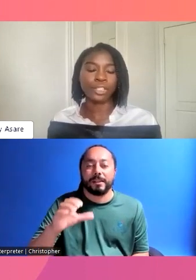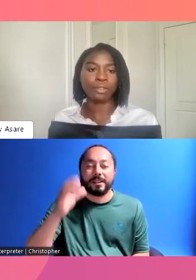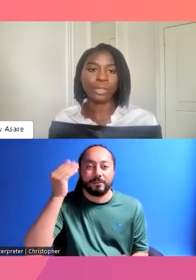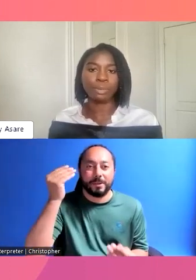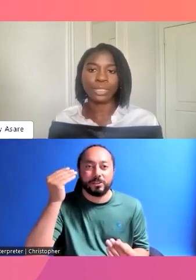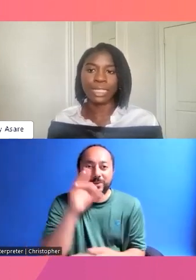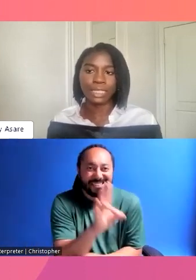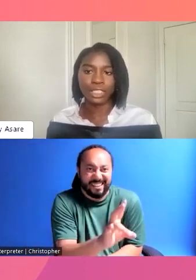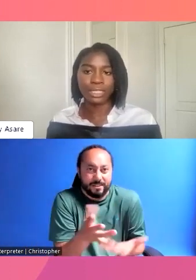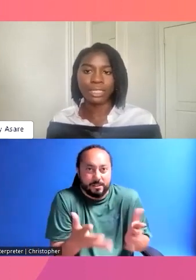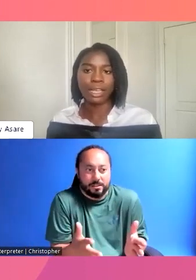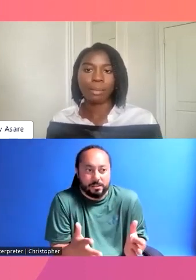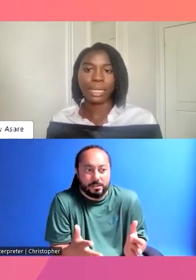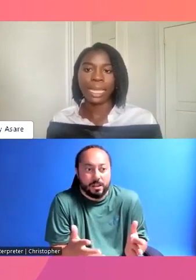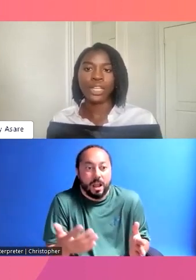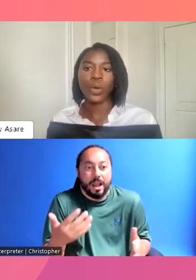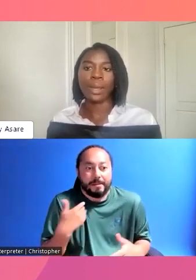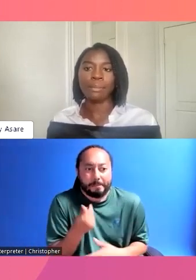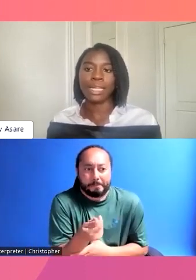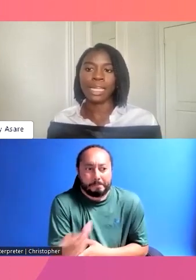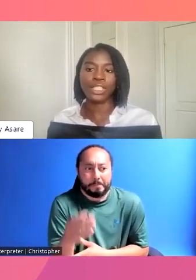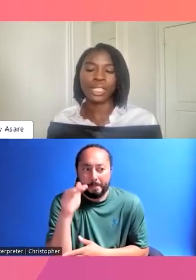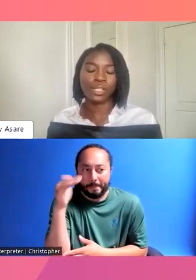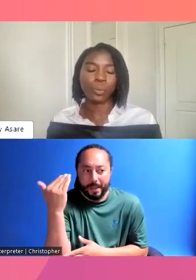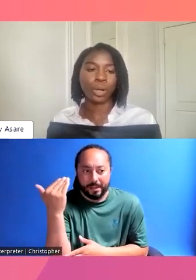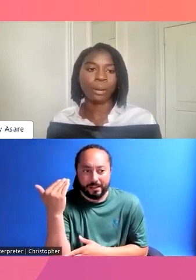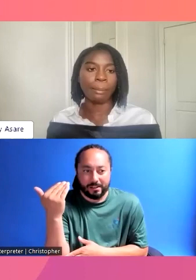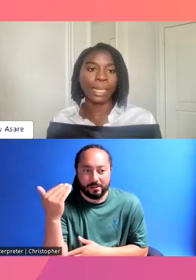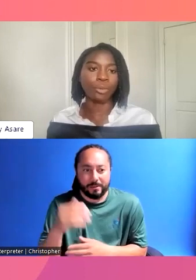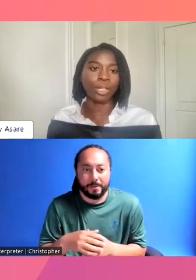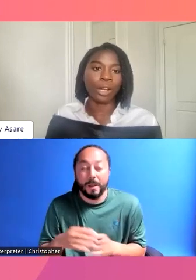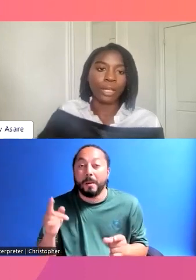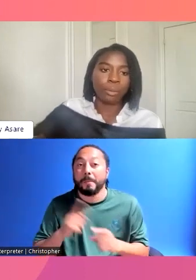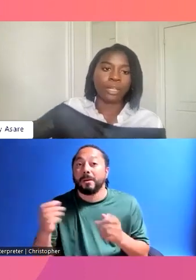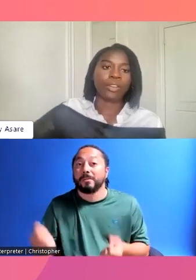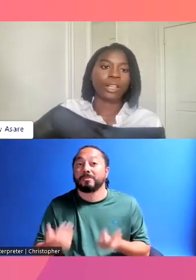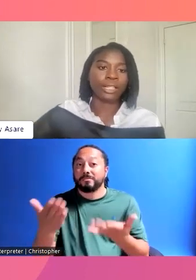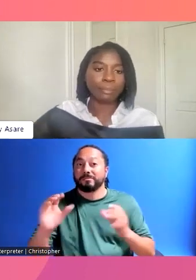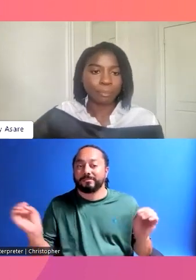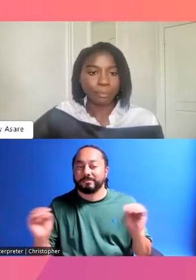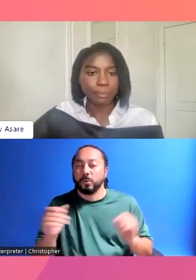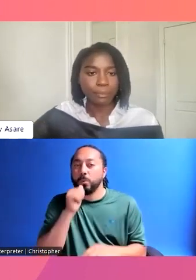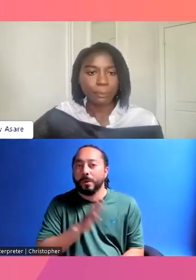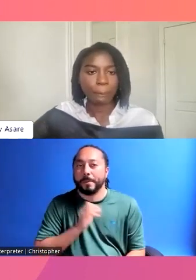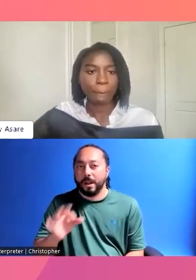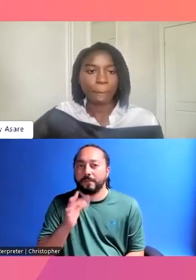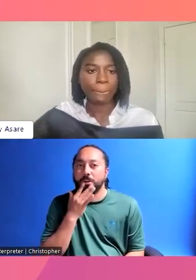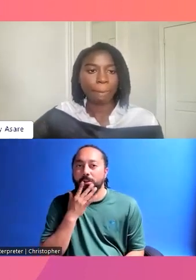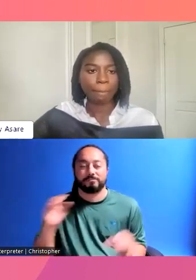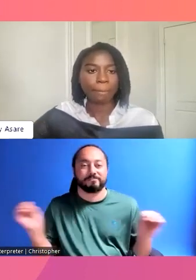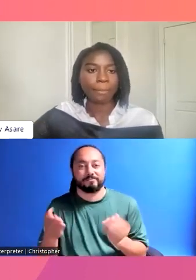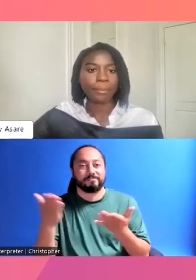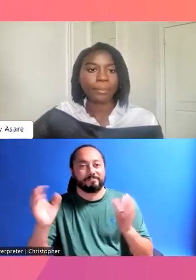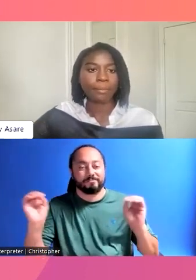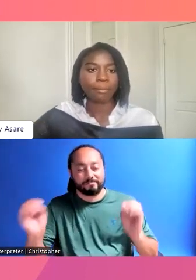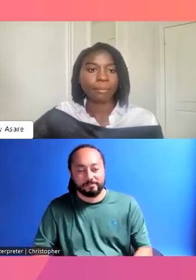et 6 incluaient des femmes noires avec ces pourcentages que vous voyez. Mais aucun de ces articles ne faisait des